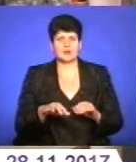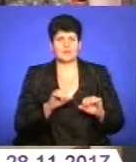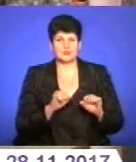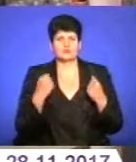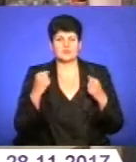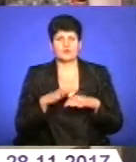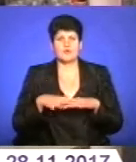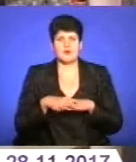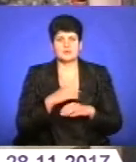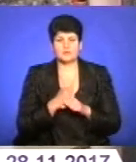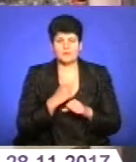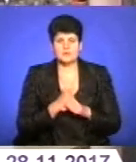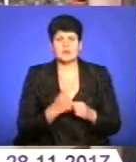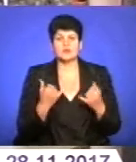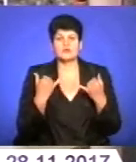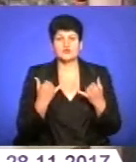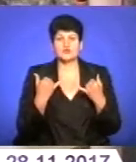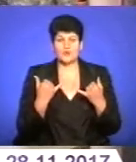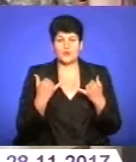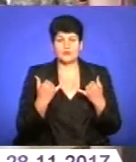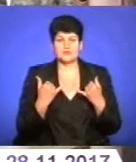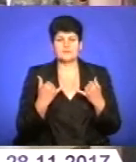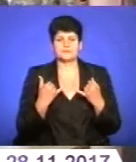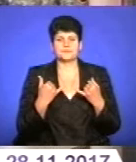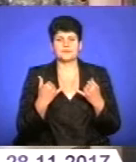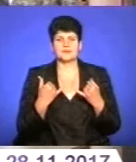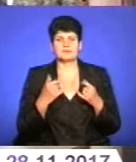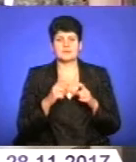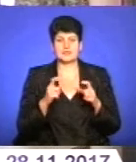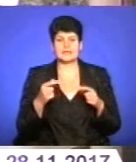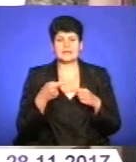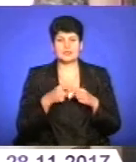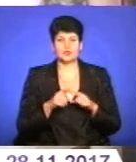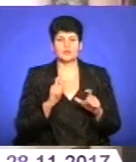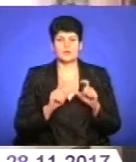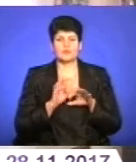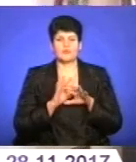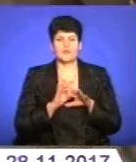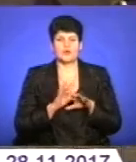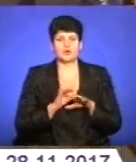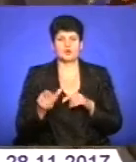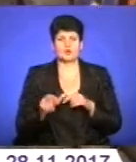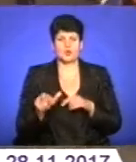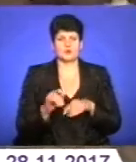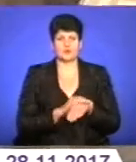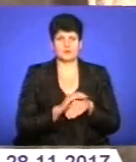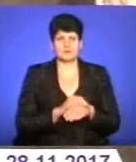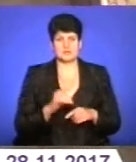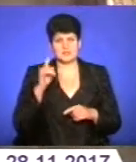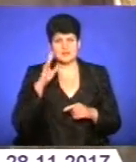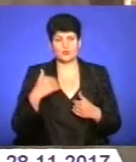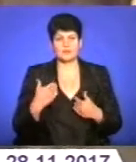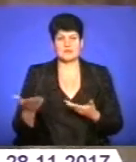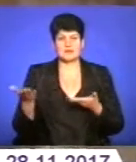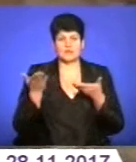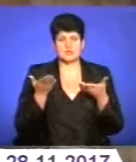спортивно-масовою роботою. Але сьогодні в закладі ми технічного університету проводимо дорогами до області Слави, на яку ми